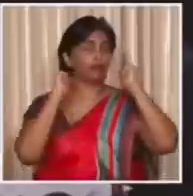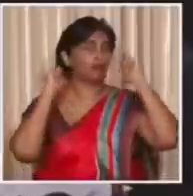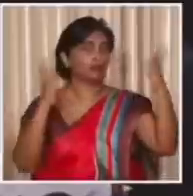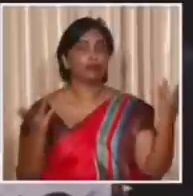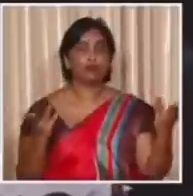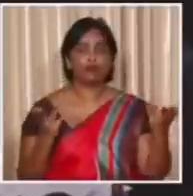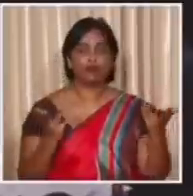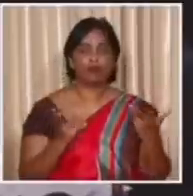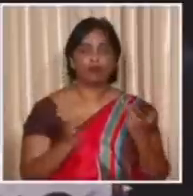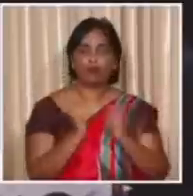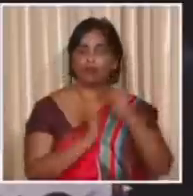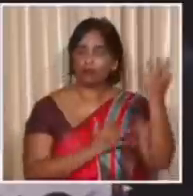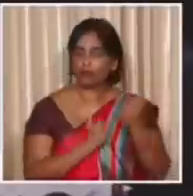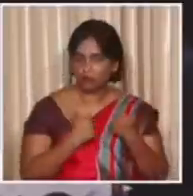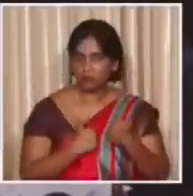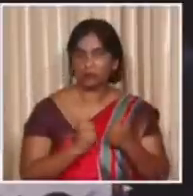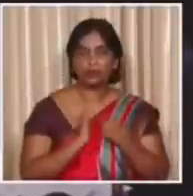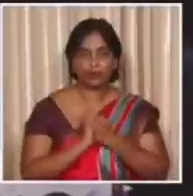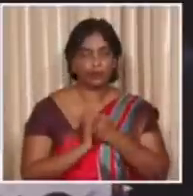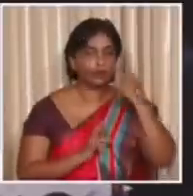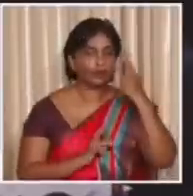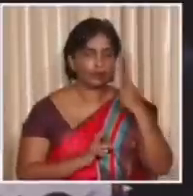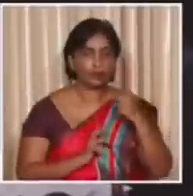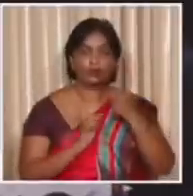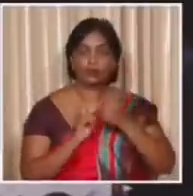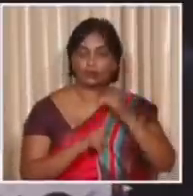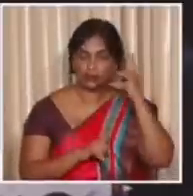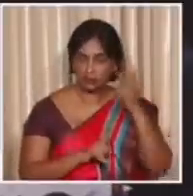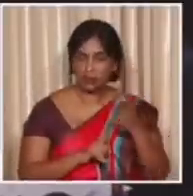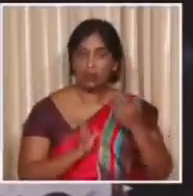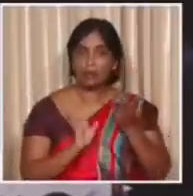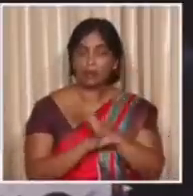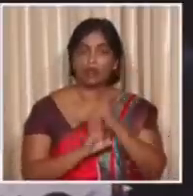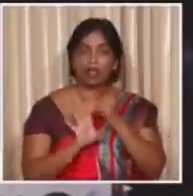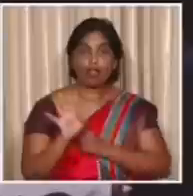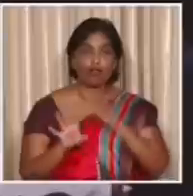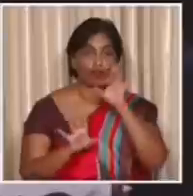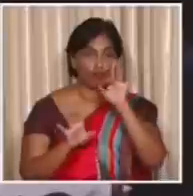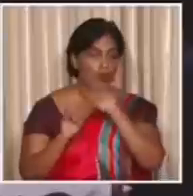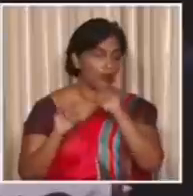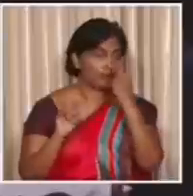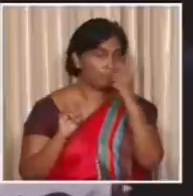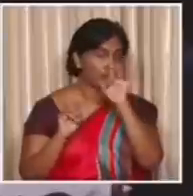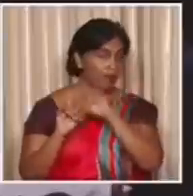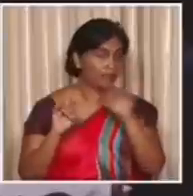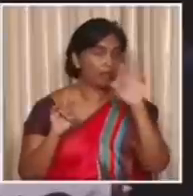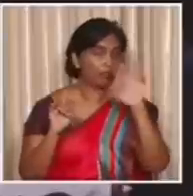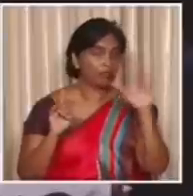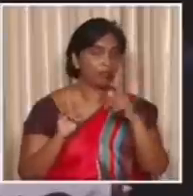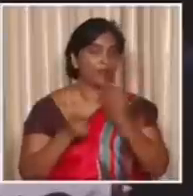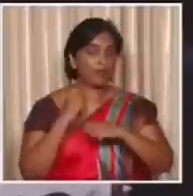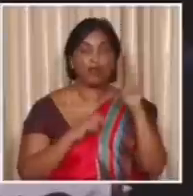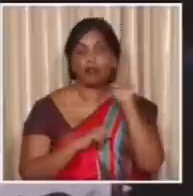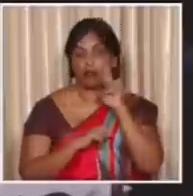ගැනීම පාරක් නෝ. ගරු කතානායකතුමනි, නියෝජක මේ සභාපතිතුමනි, පහුගිය 15-19 ජාත්‍යන්තර සොරි බඳුම් කර විකුණ